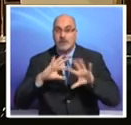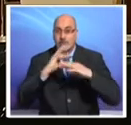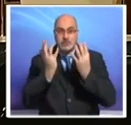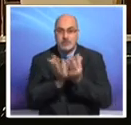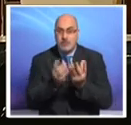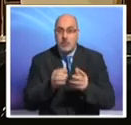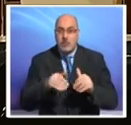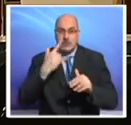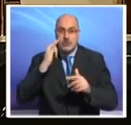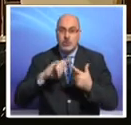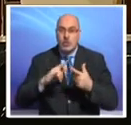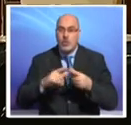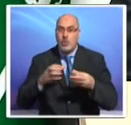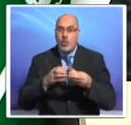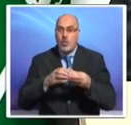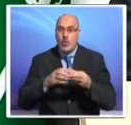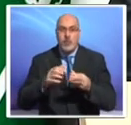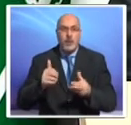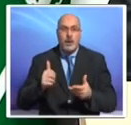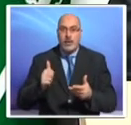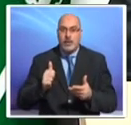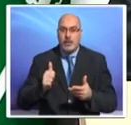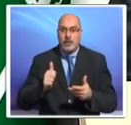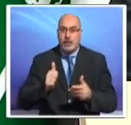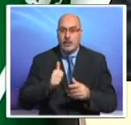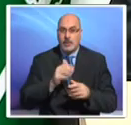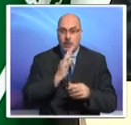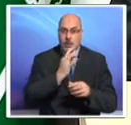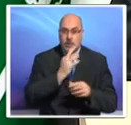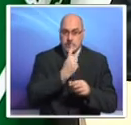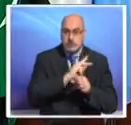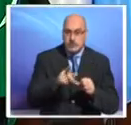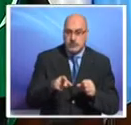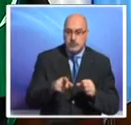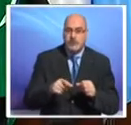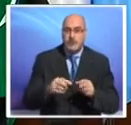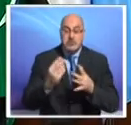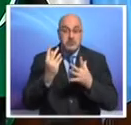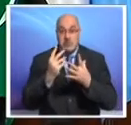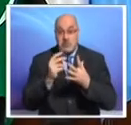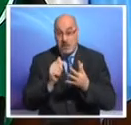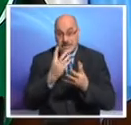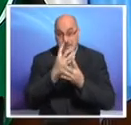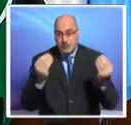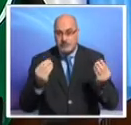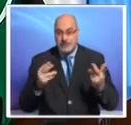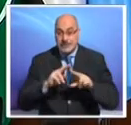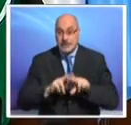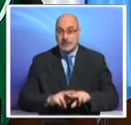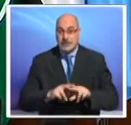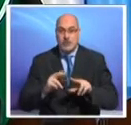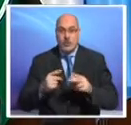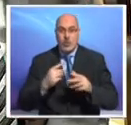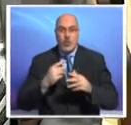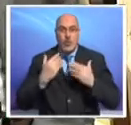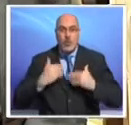من اندحار المجموعات الإرهابية واضمحلالها في بعض البقاع من وطننا العربي، فإن الأمر يقتضي من الدول